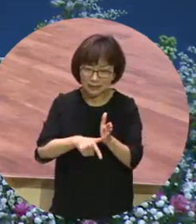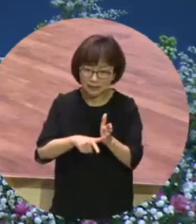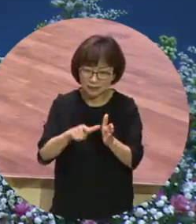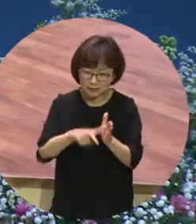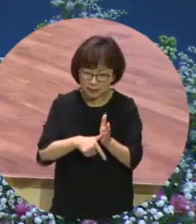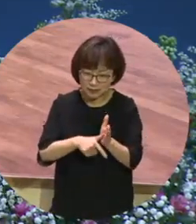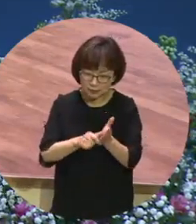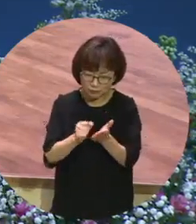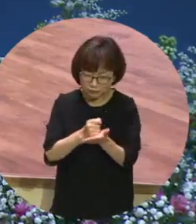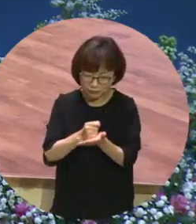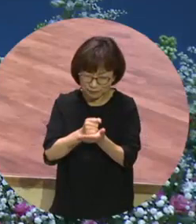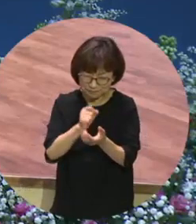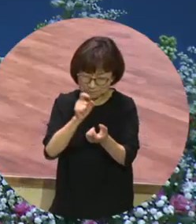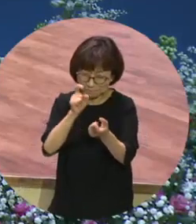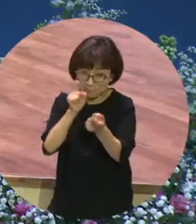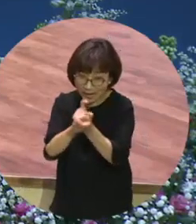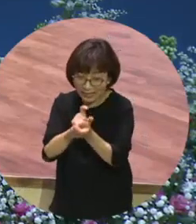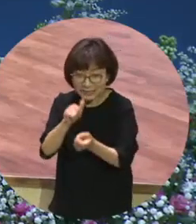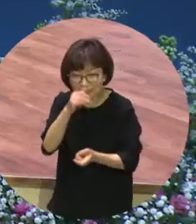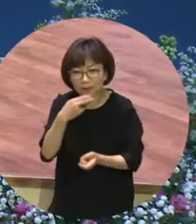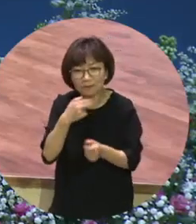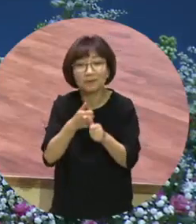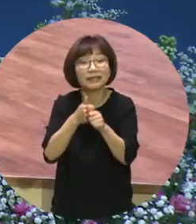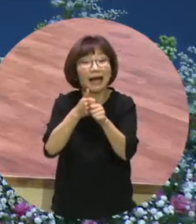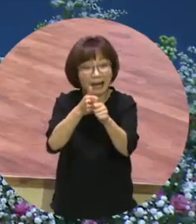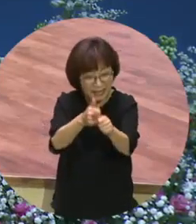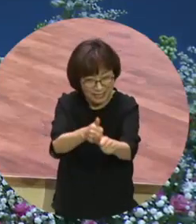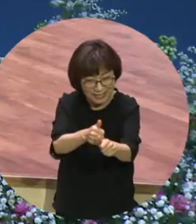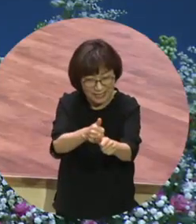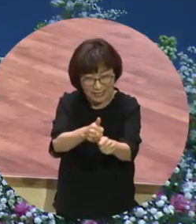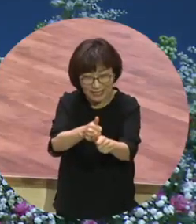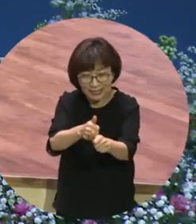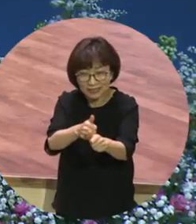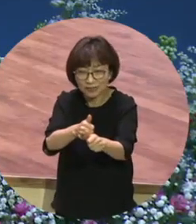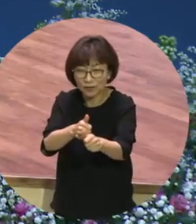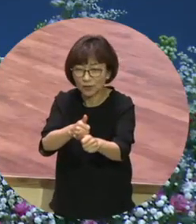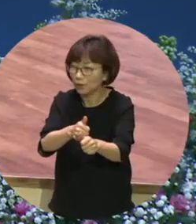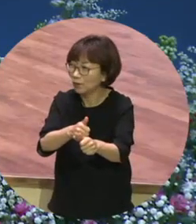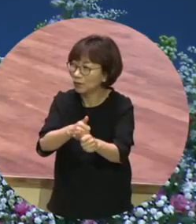엄청 달라지지요. 영적인 삶을 사는 데 있어서 마찬가지.